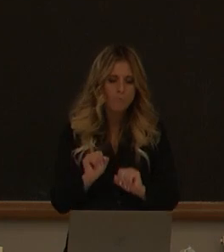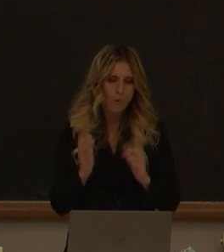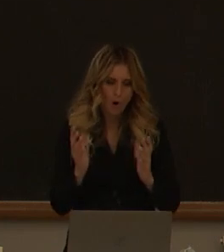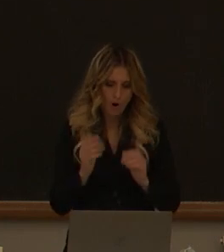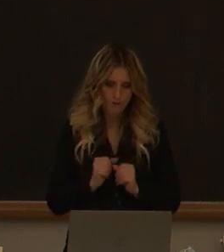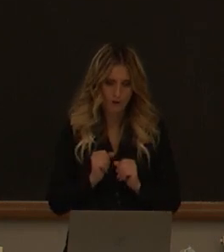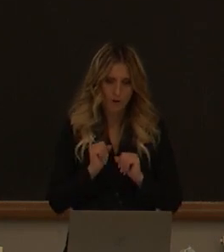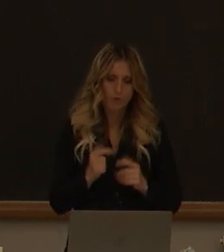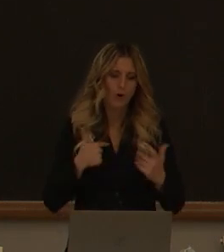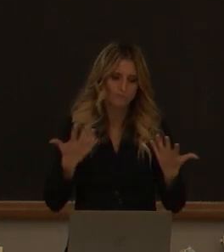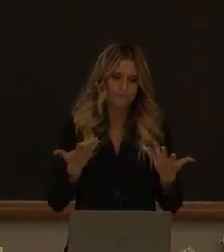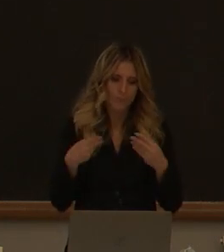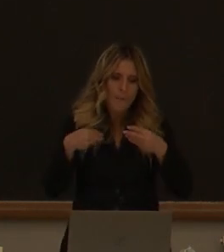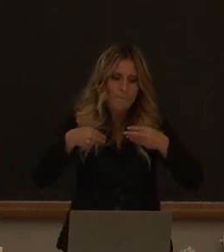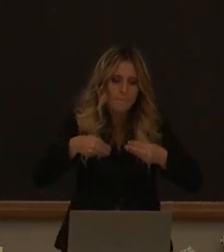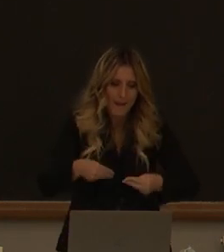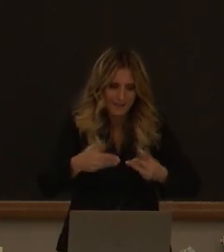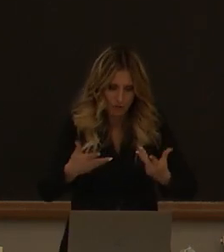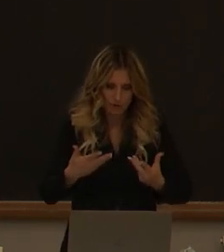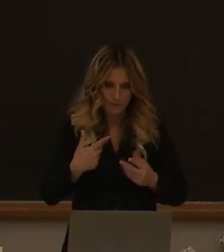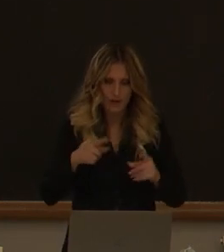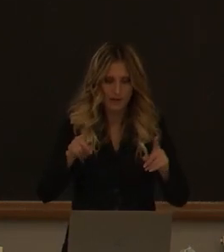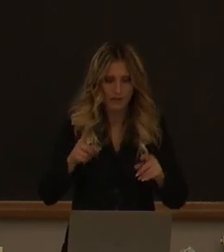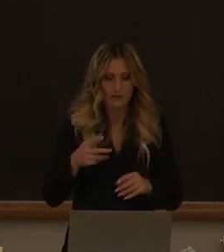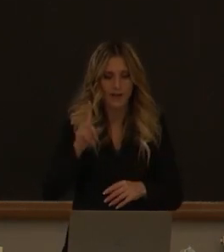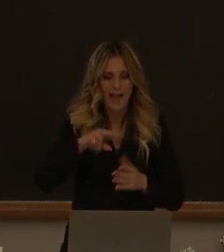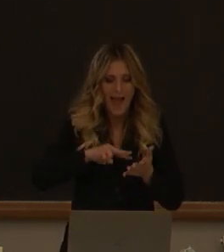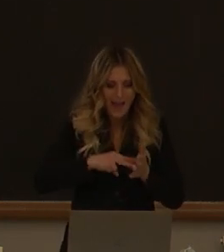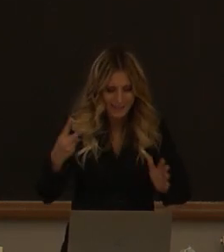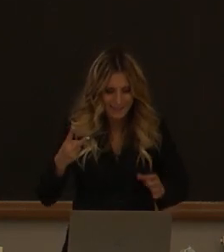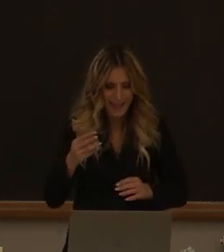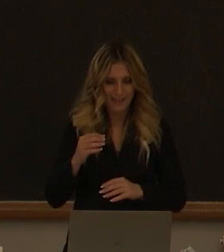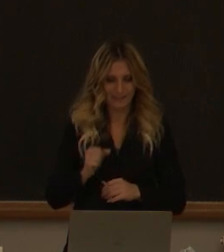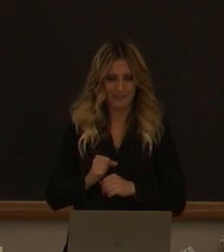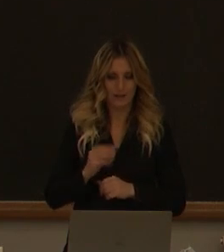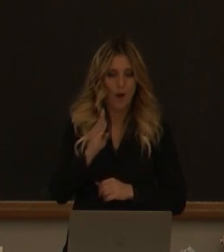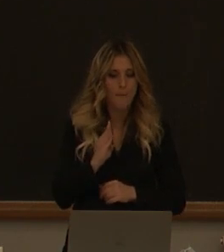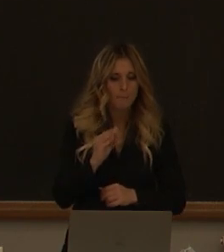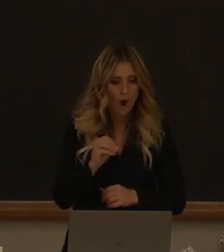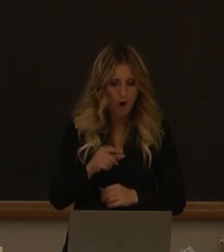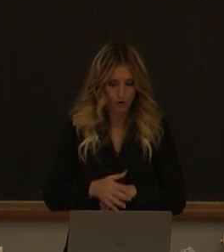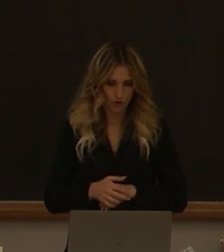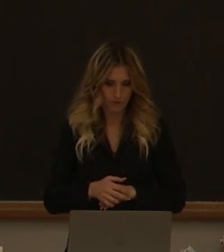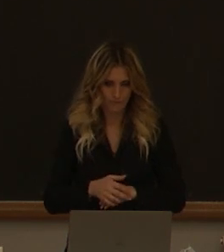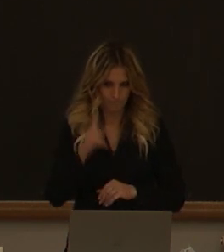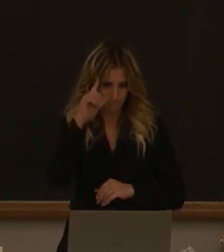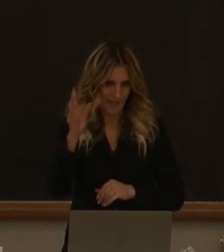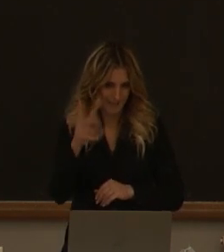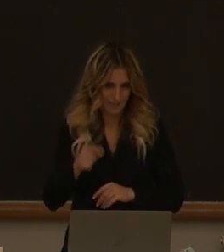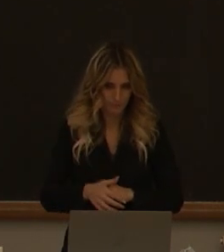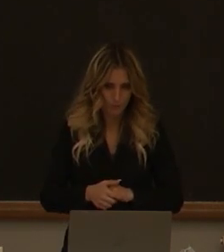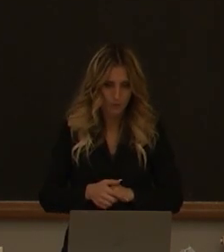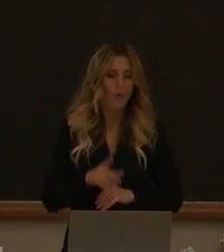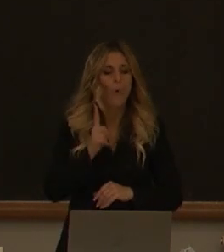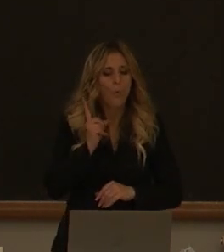possono in qualche modo partecipare, come quelli degli architetti, agrotecnologi, biologi e geologi.